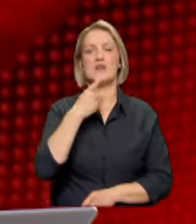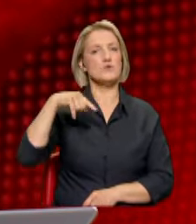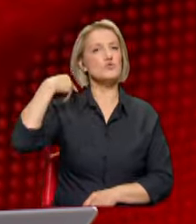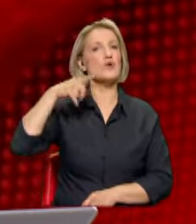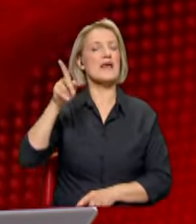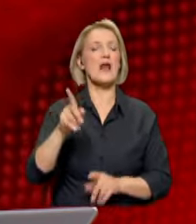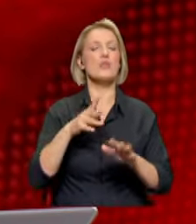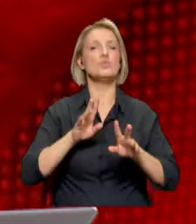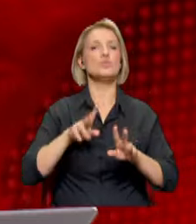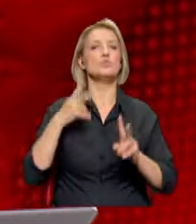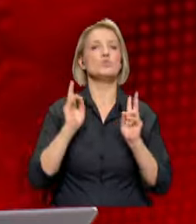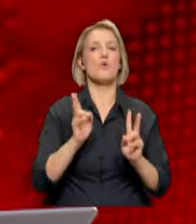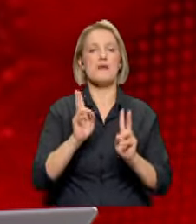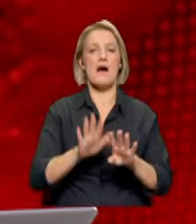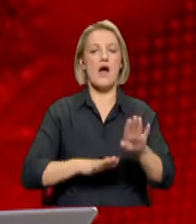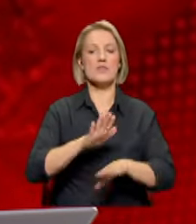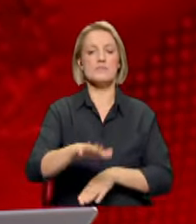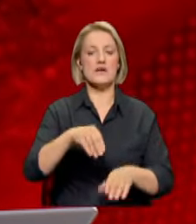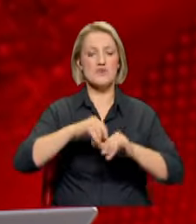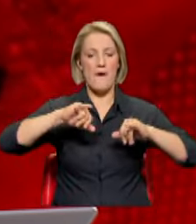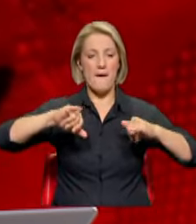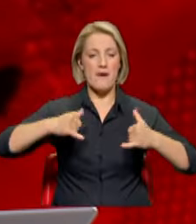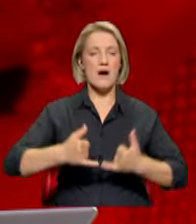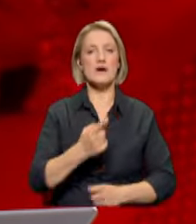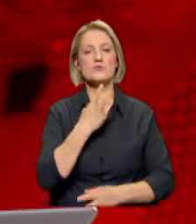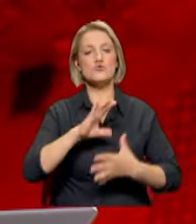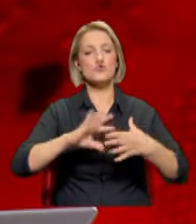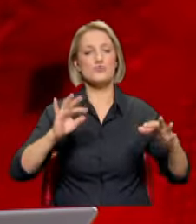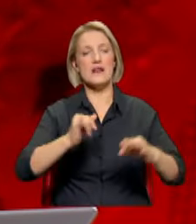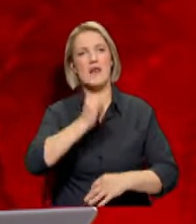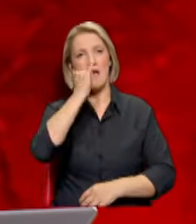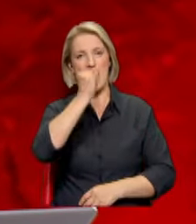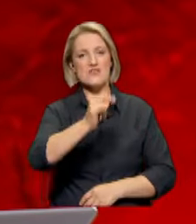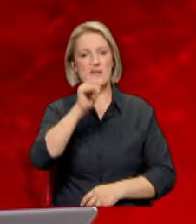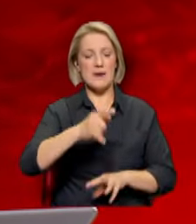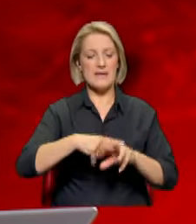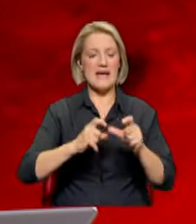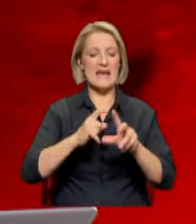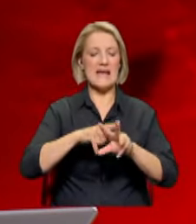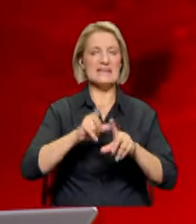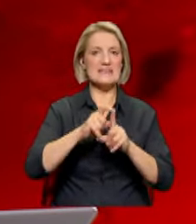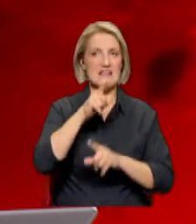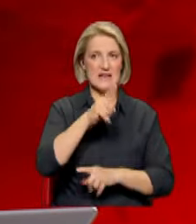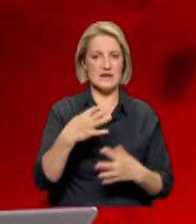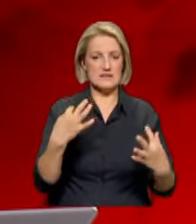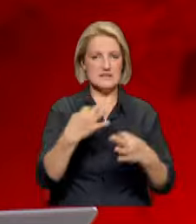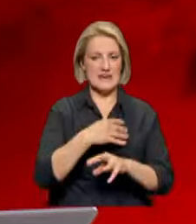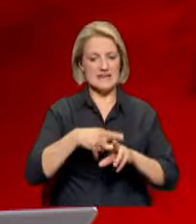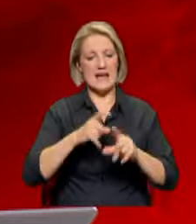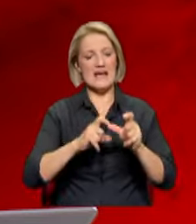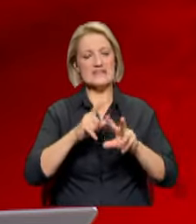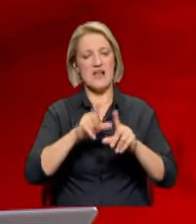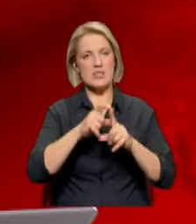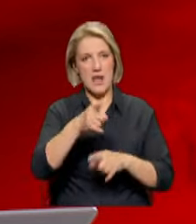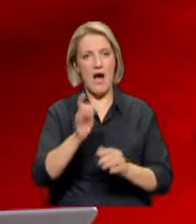ile normalleşme adımları içinse ağır sözlerle eleştirdiği Beşar Esad için Sayın Esad'la ailece